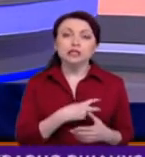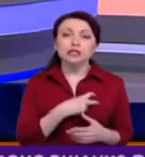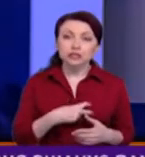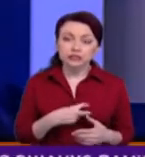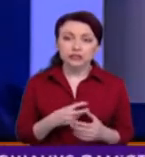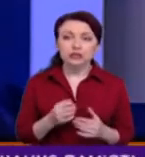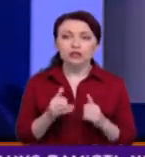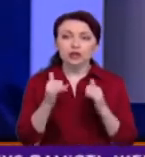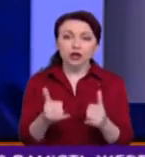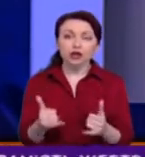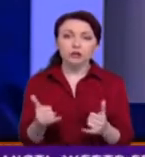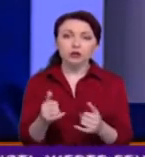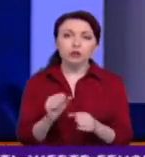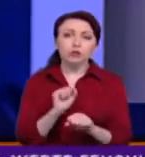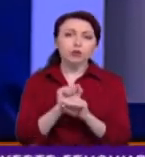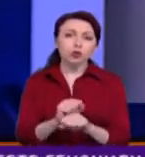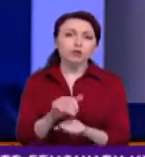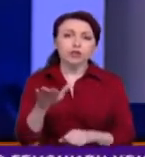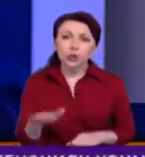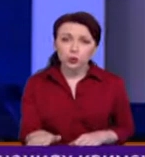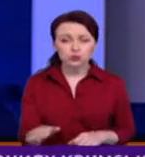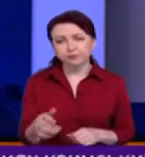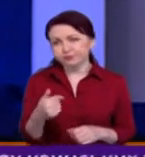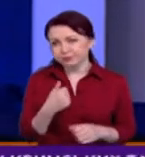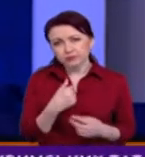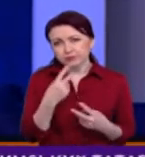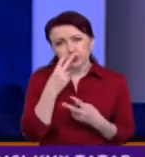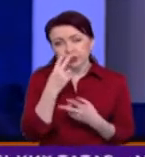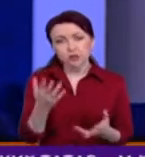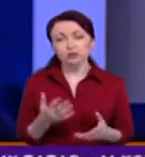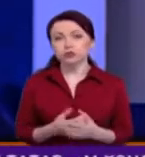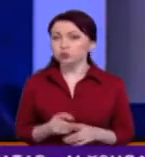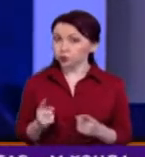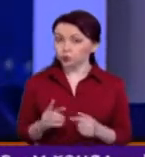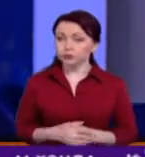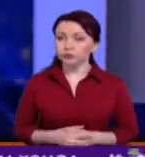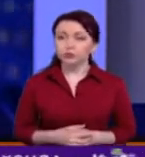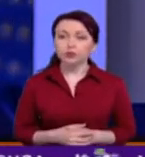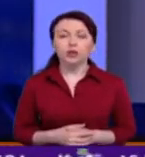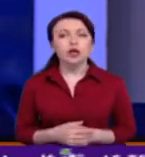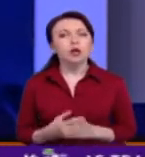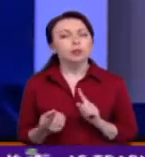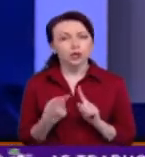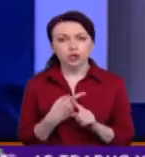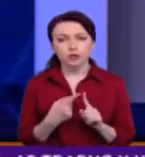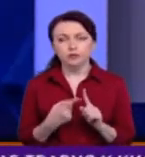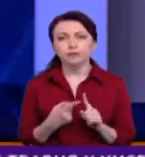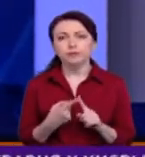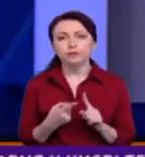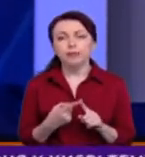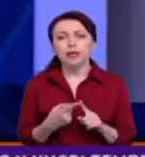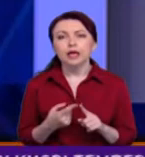для блокування інаугурації, я взагалі їх не бачу. Чому? Ну, позиція перша. Так.